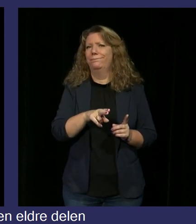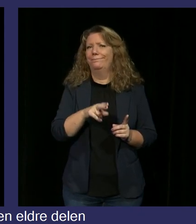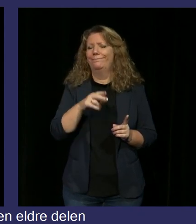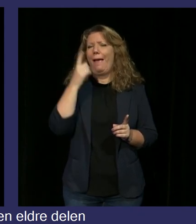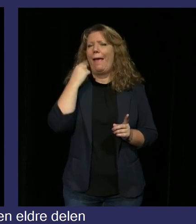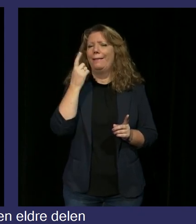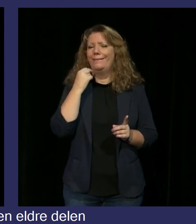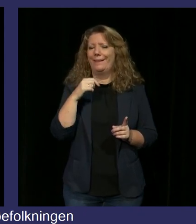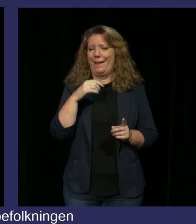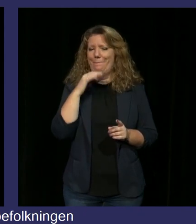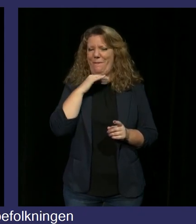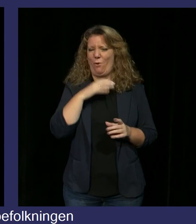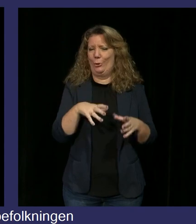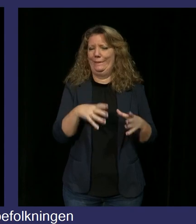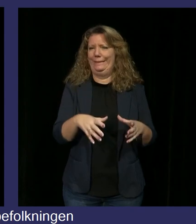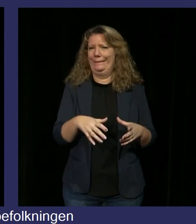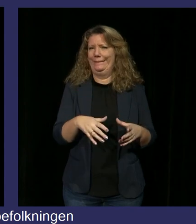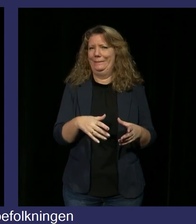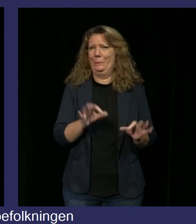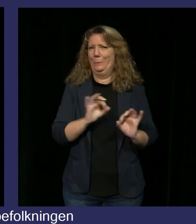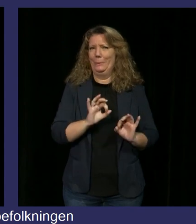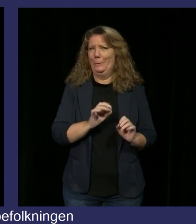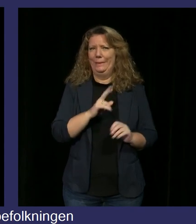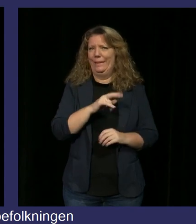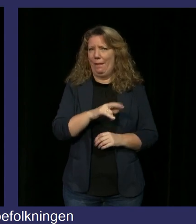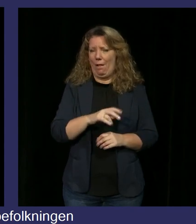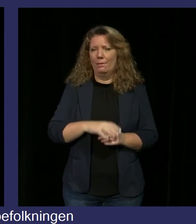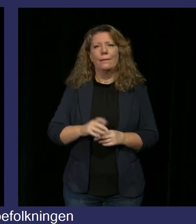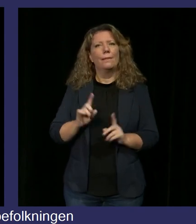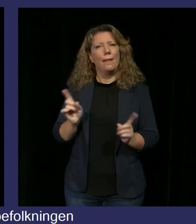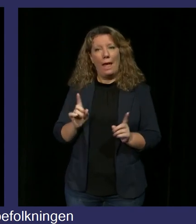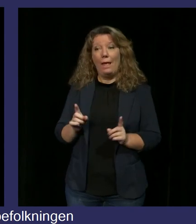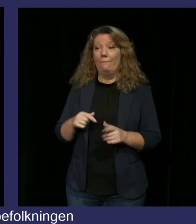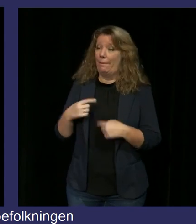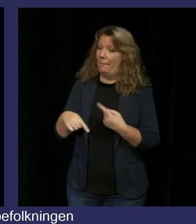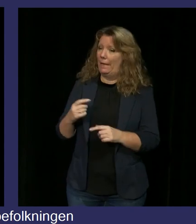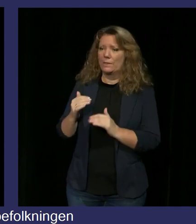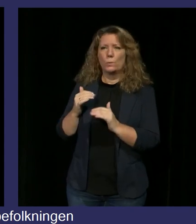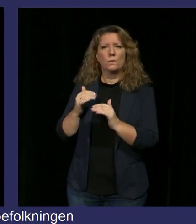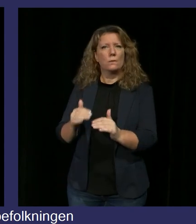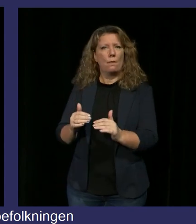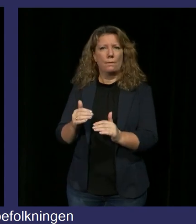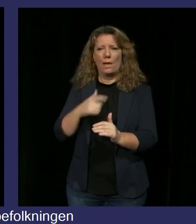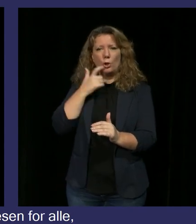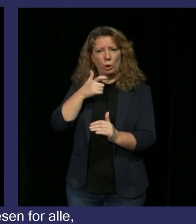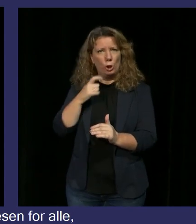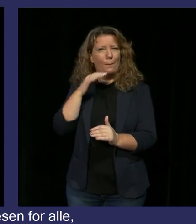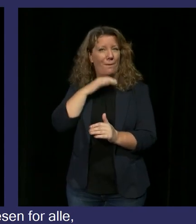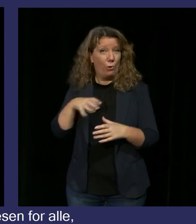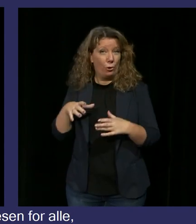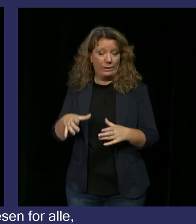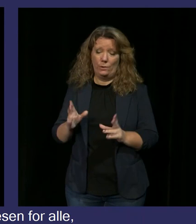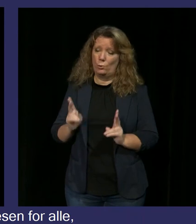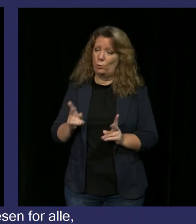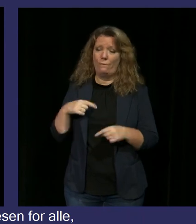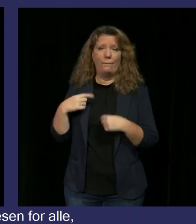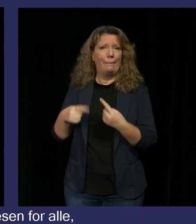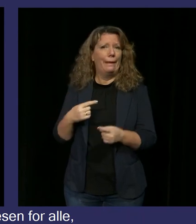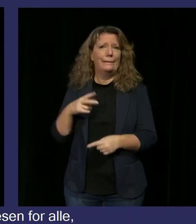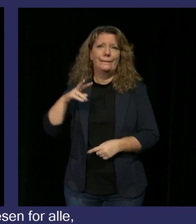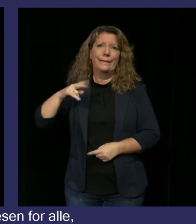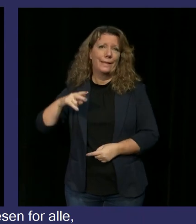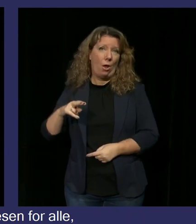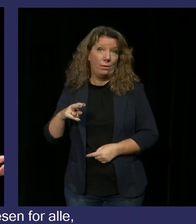Det også en ganske konstant del av en yngre befolkning også, som ikke digital. Og hvis vi ønsker å være